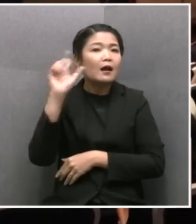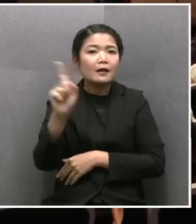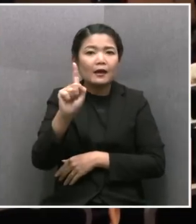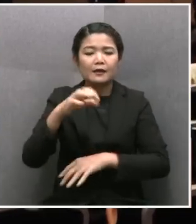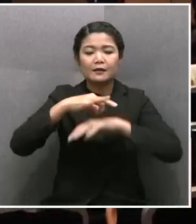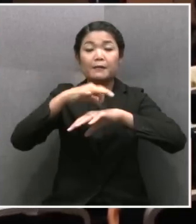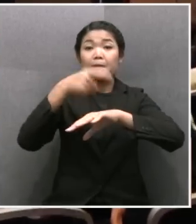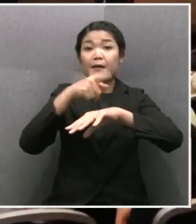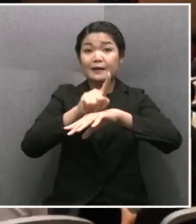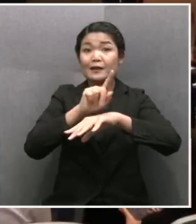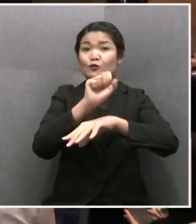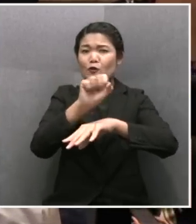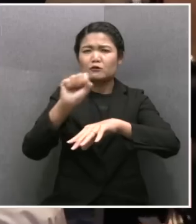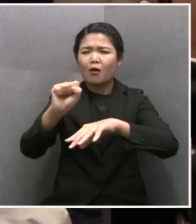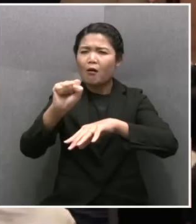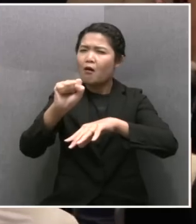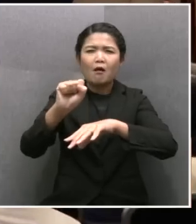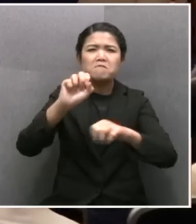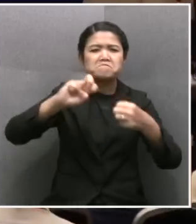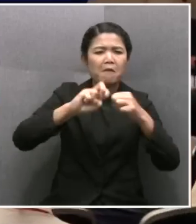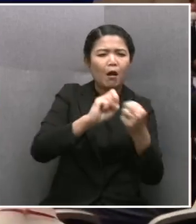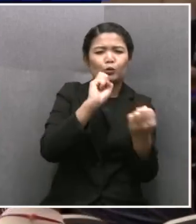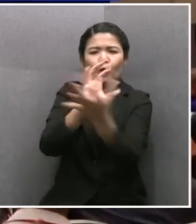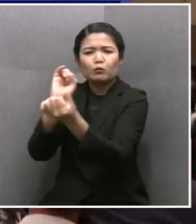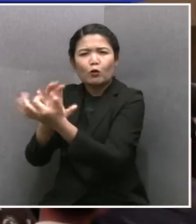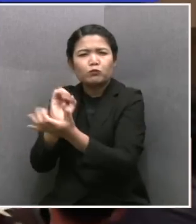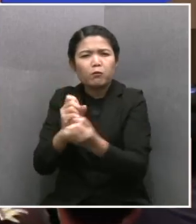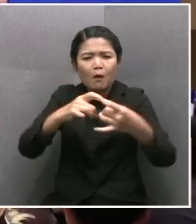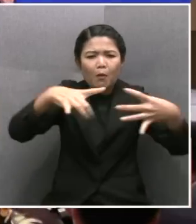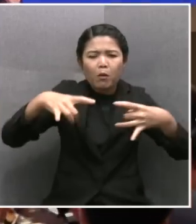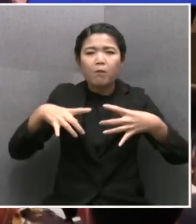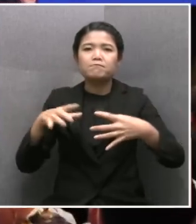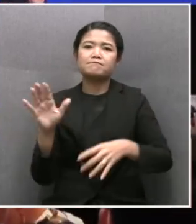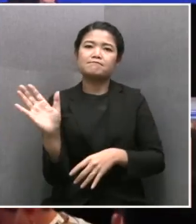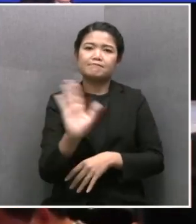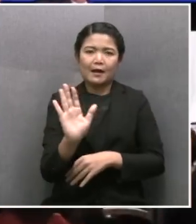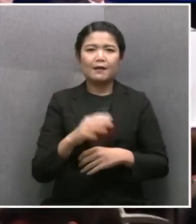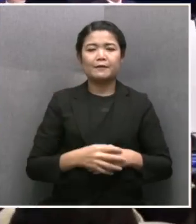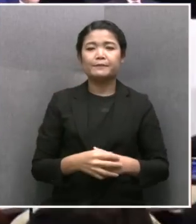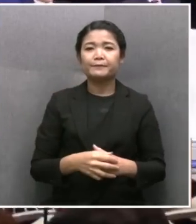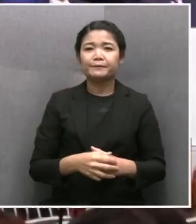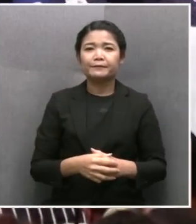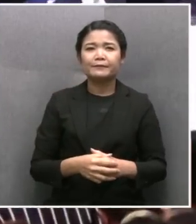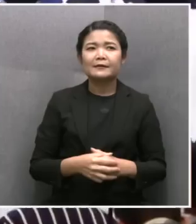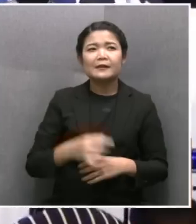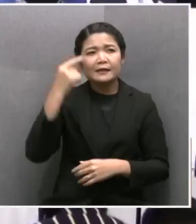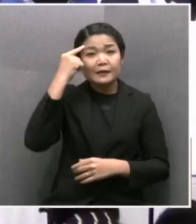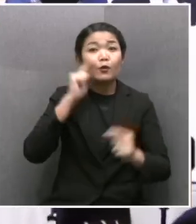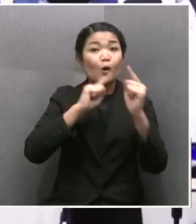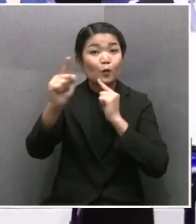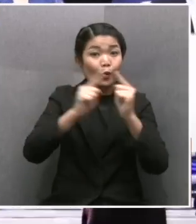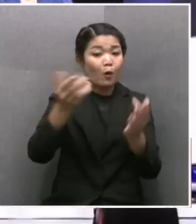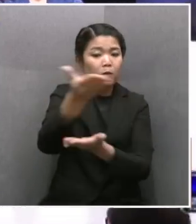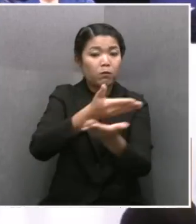ราษฎรคงไม่ลุกลามกลายเป็นความขัดแย้งระหว่างพรรคก้าวไกลและพรรคเพื่อไทยซึ่งน่าจะมีการเจรจา